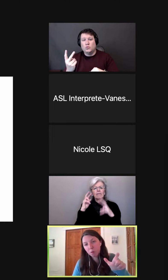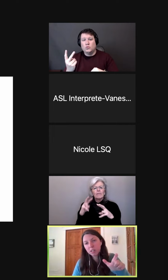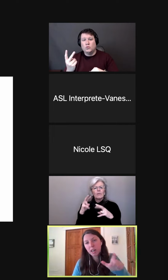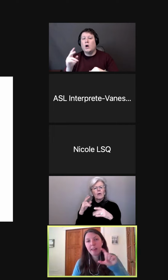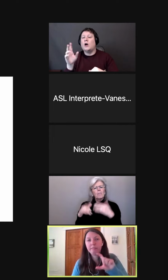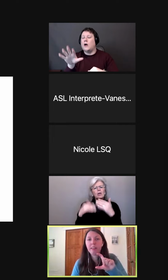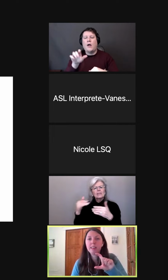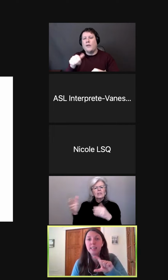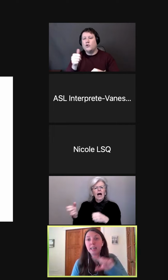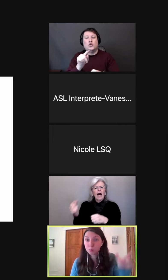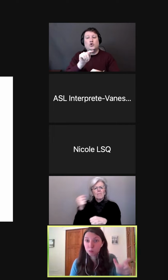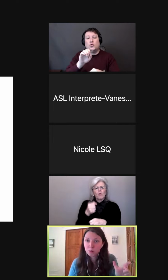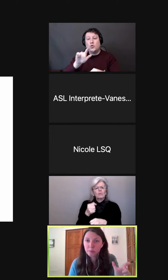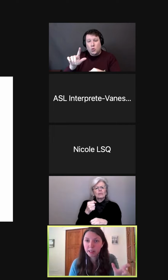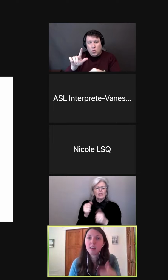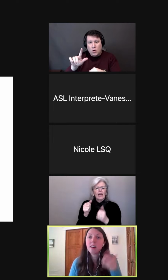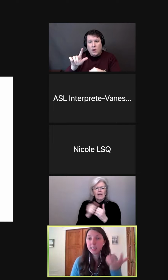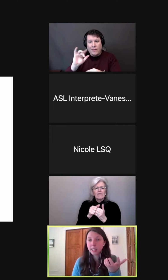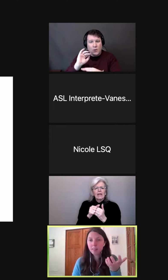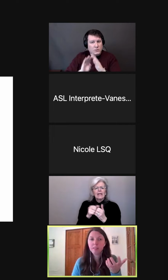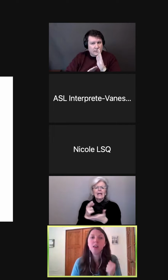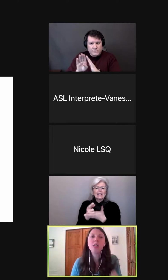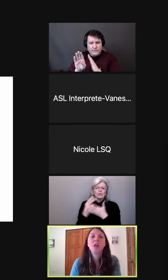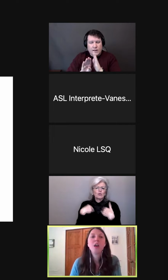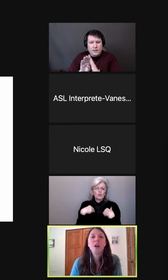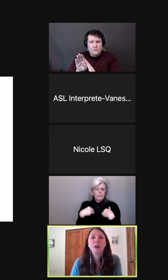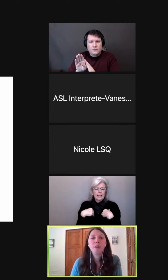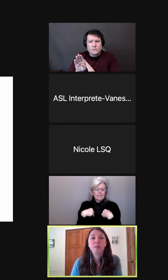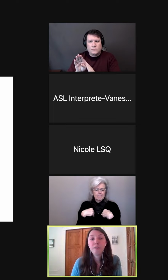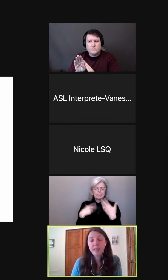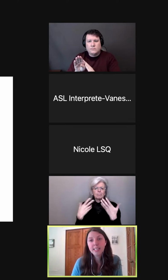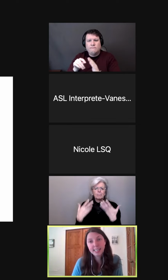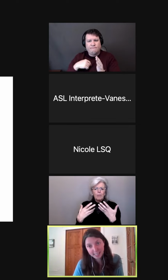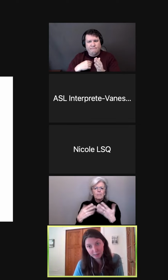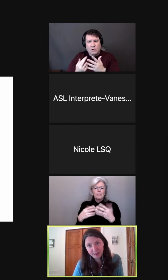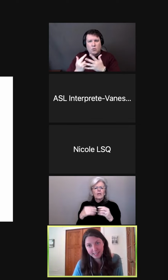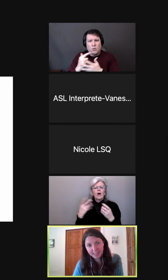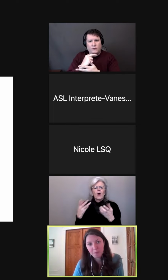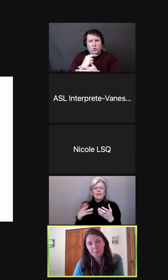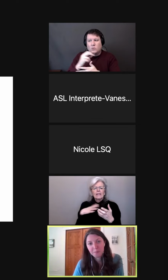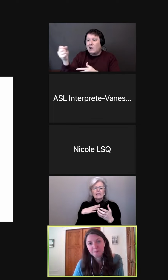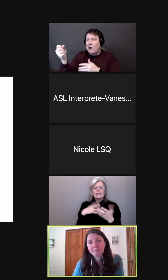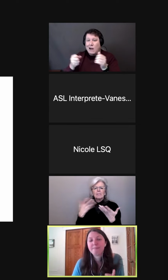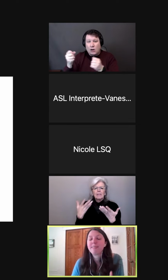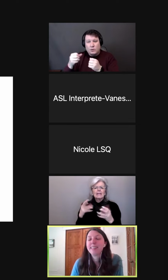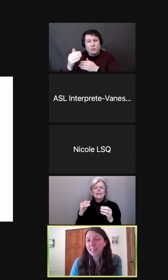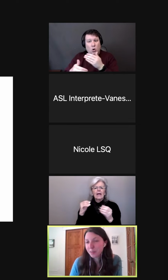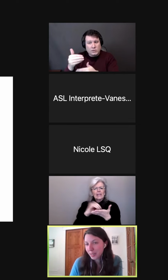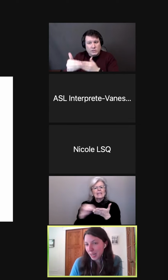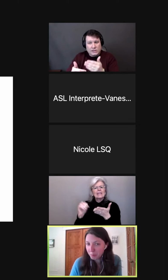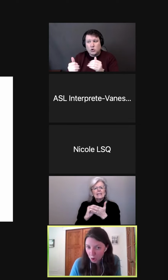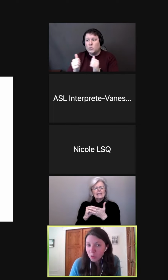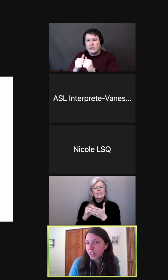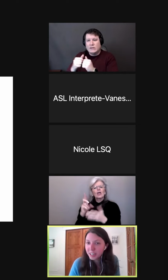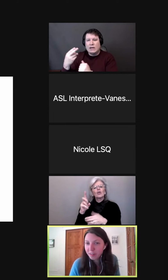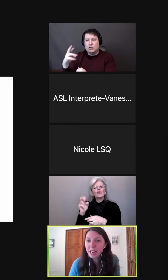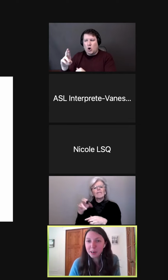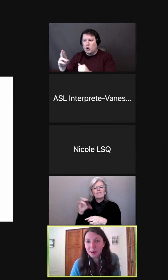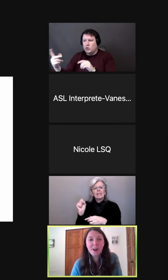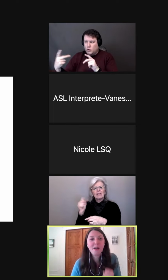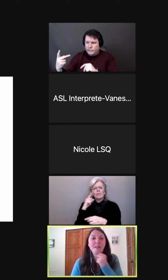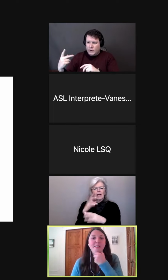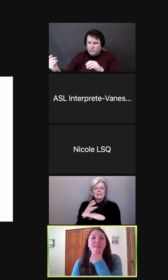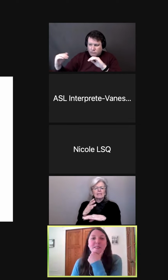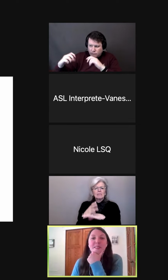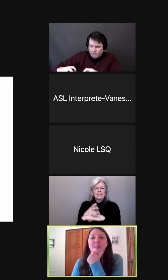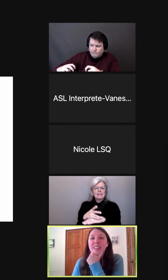'embauche avec les ressources humaines en écrivant un devis d'accessibilité. Qu'est-ce que ça mange? J'en ai